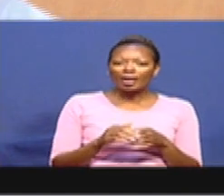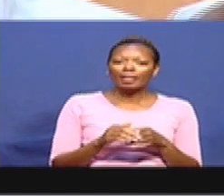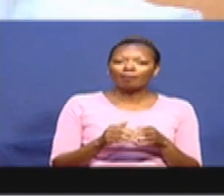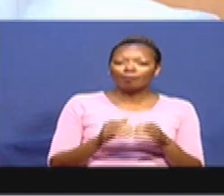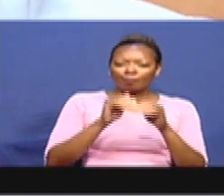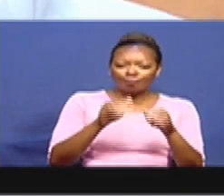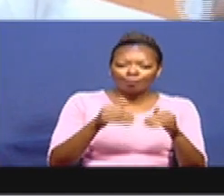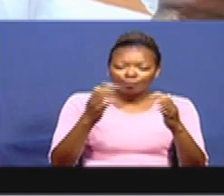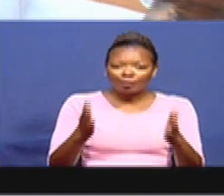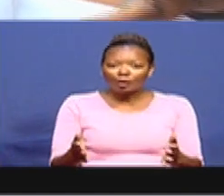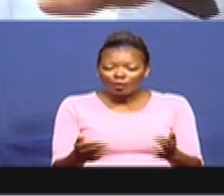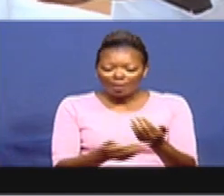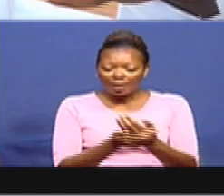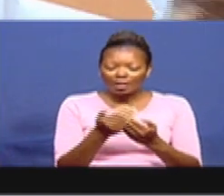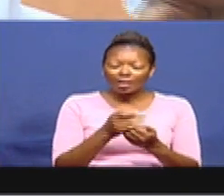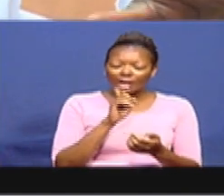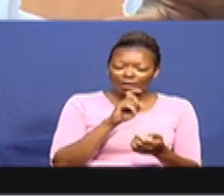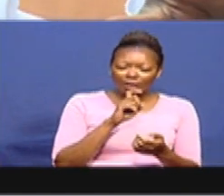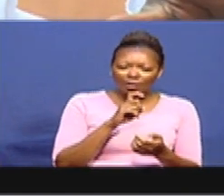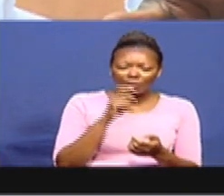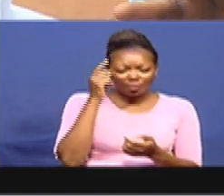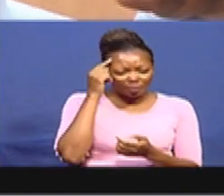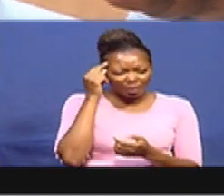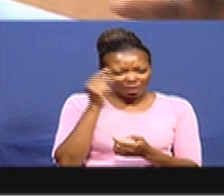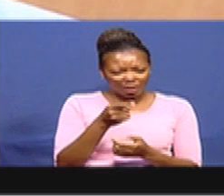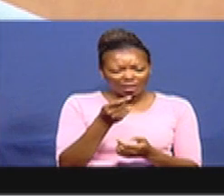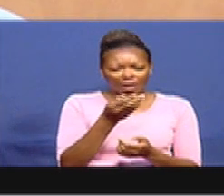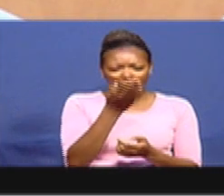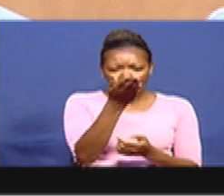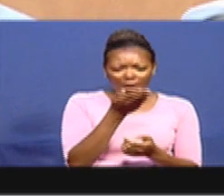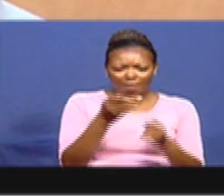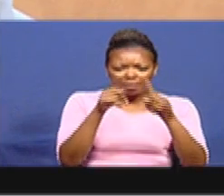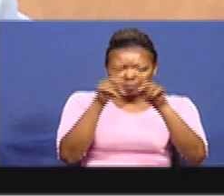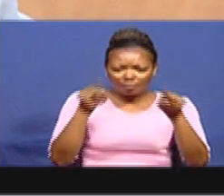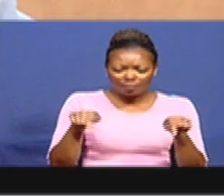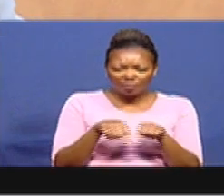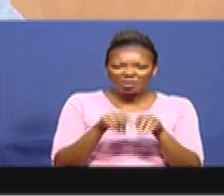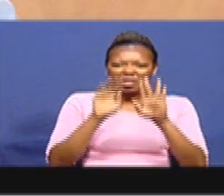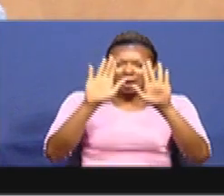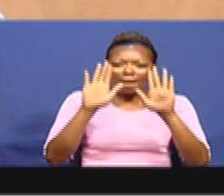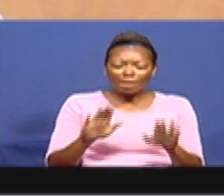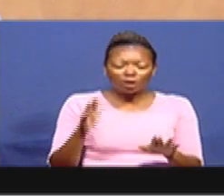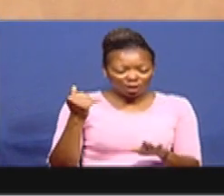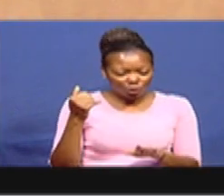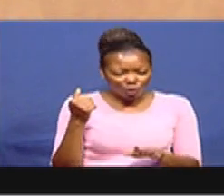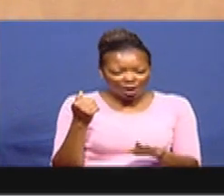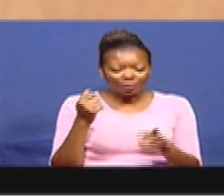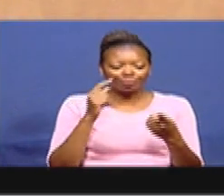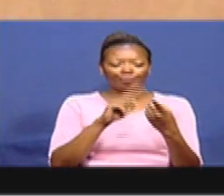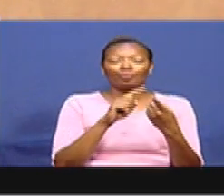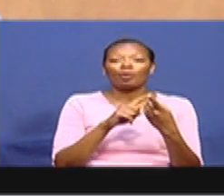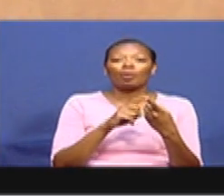wake hatchery iko na important mingi. Kitu ya kwanza, hatchery mayai yake yalipikia hata